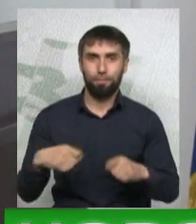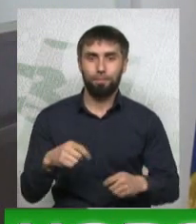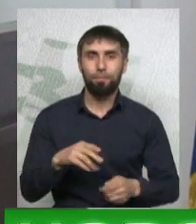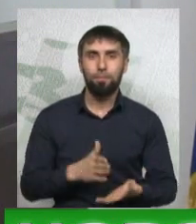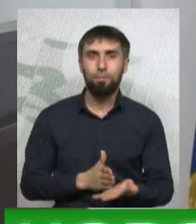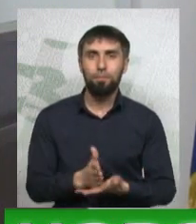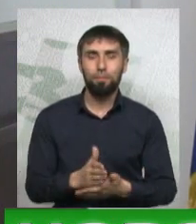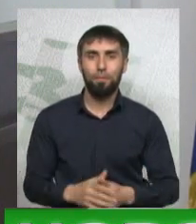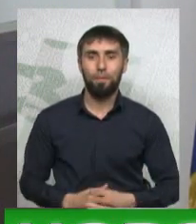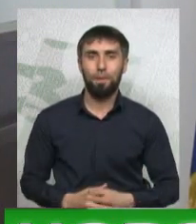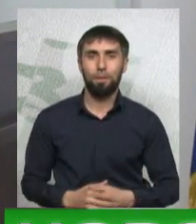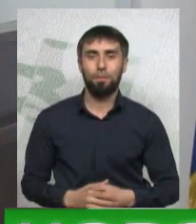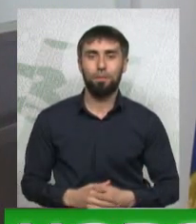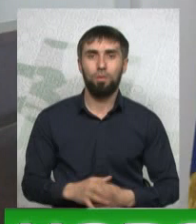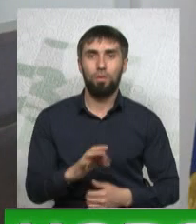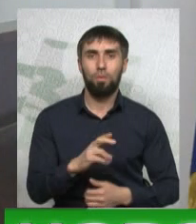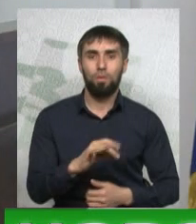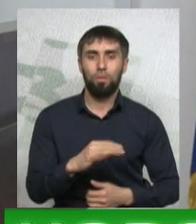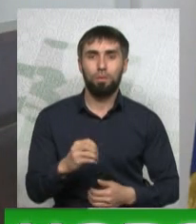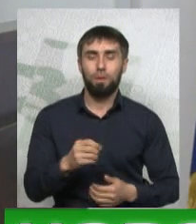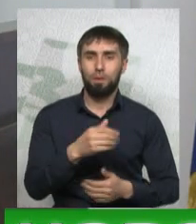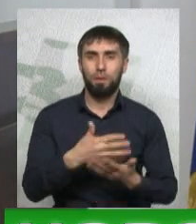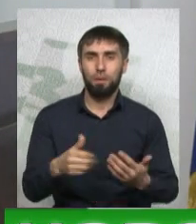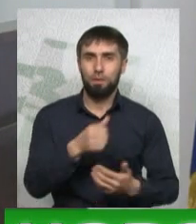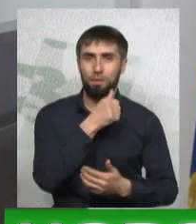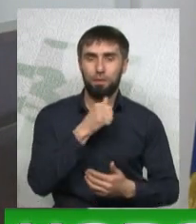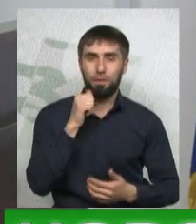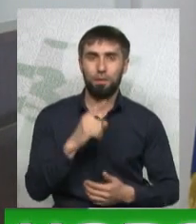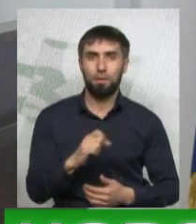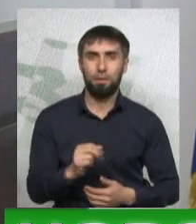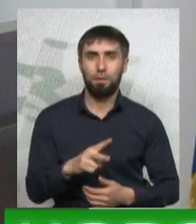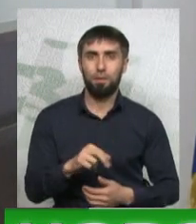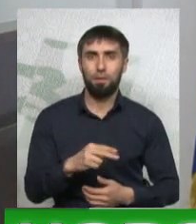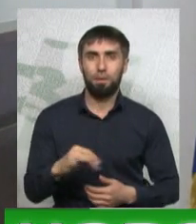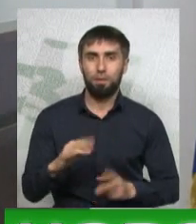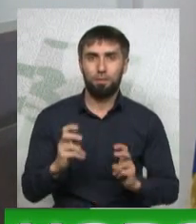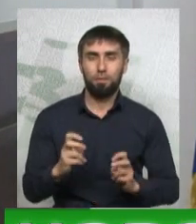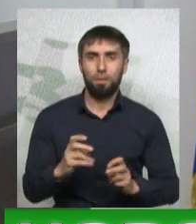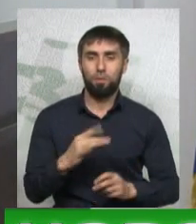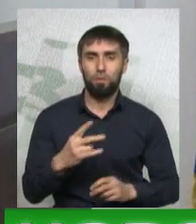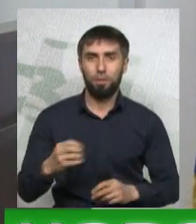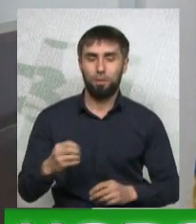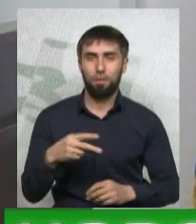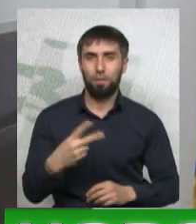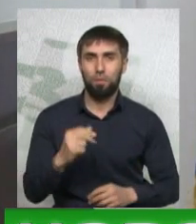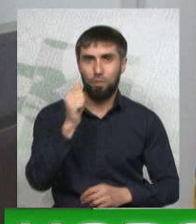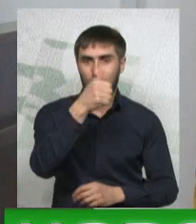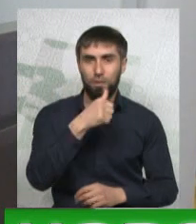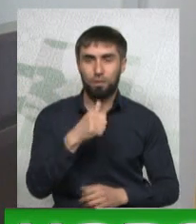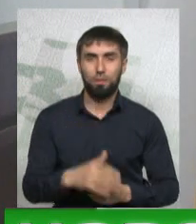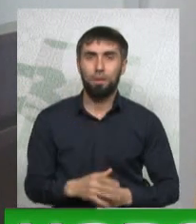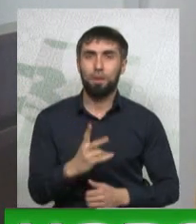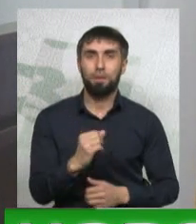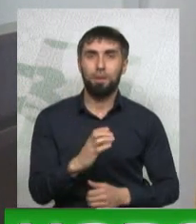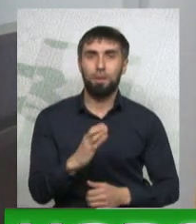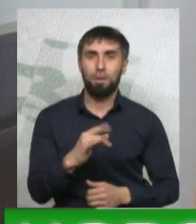путем оборудования различных тайников, так называемых закладок. В июне 2022 года в